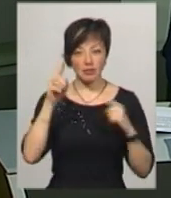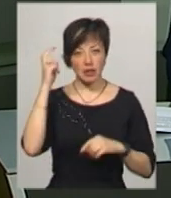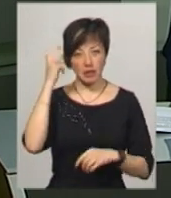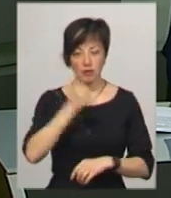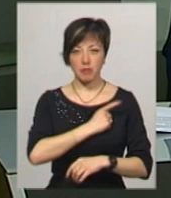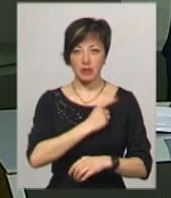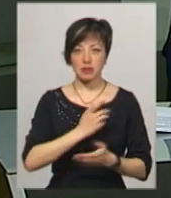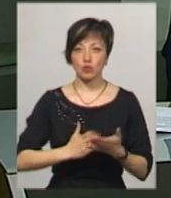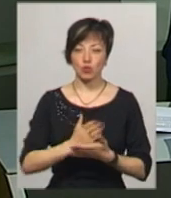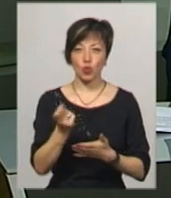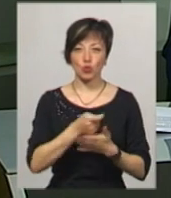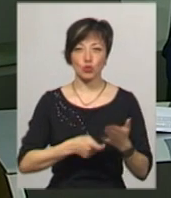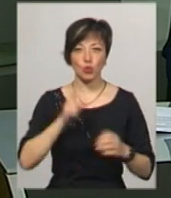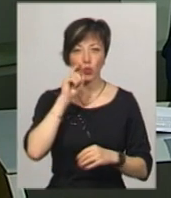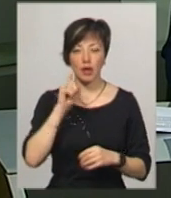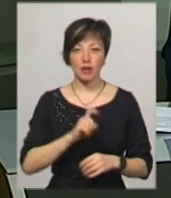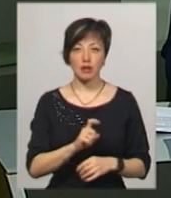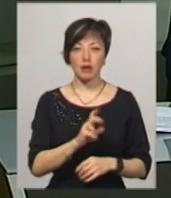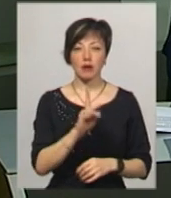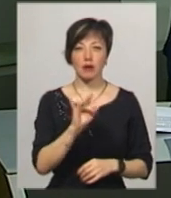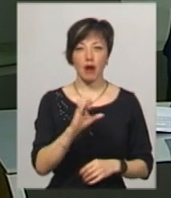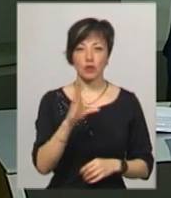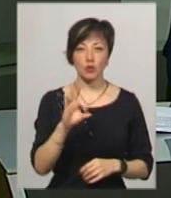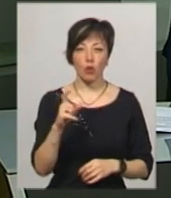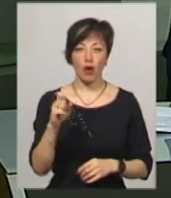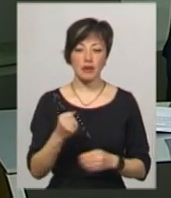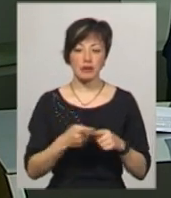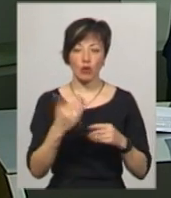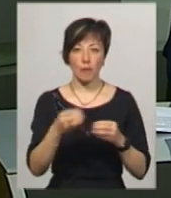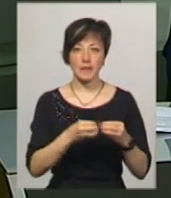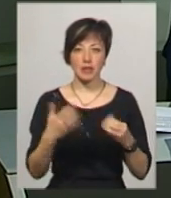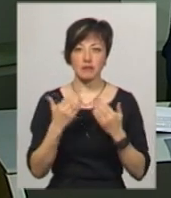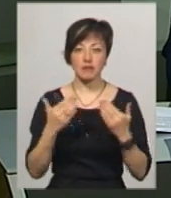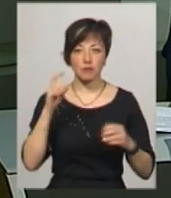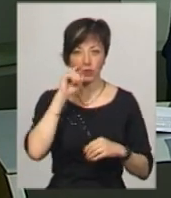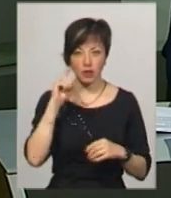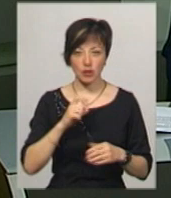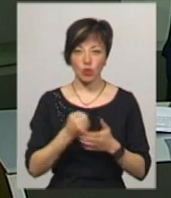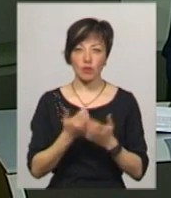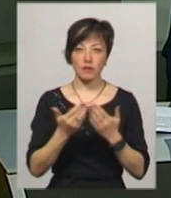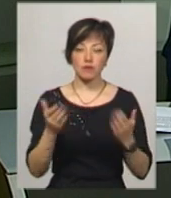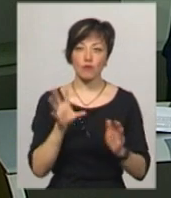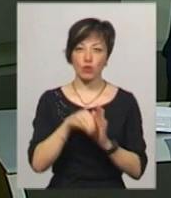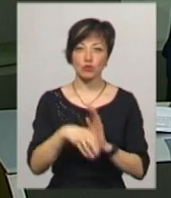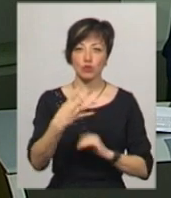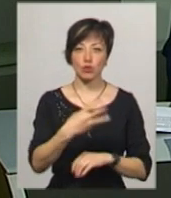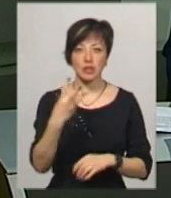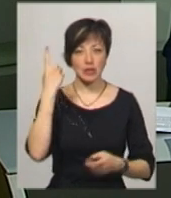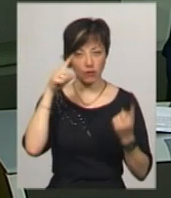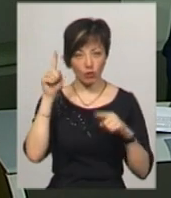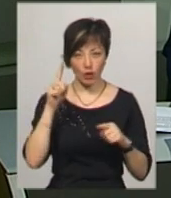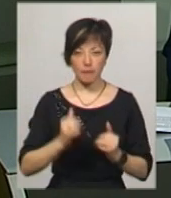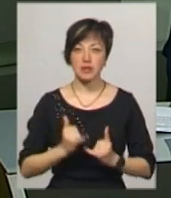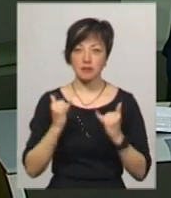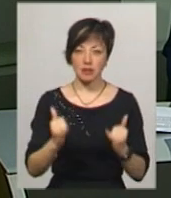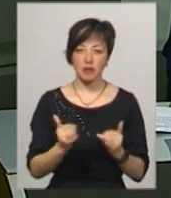київський митець, заслужений художник України Василь Красьоха. Це його 15-та виставка в Україні. До експозиції входять 43 твори.